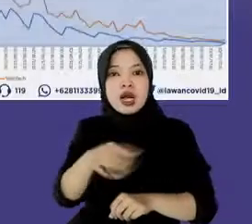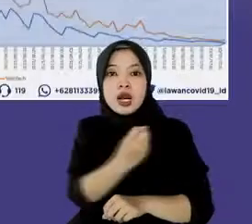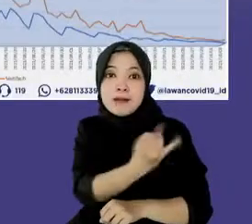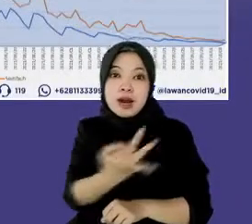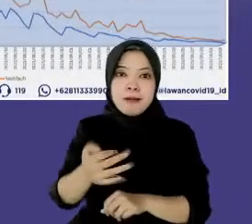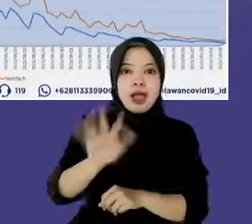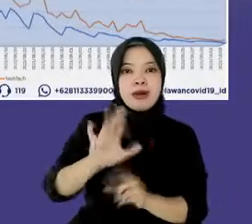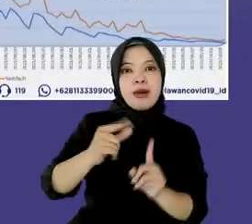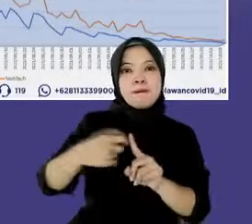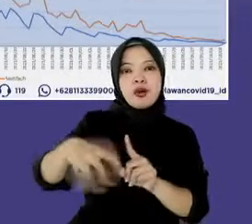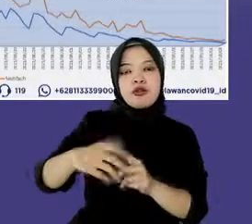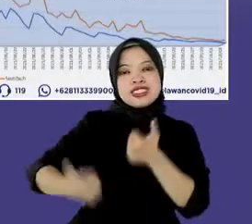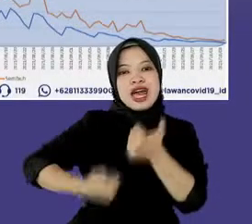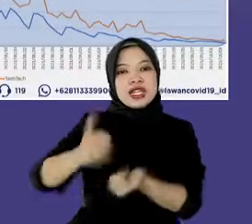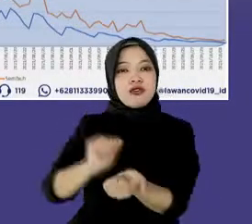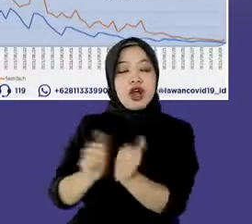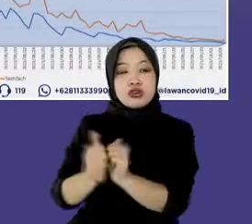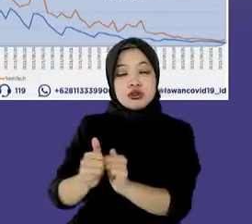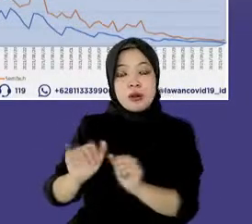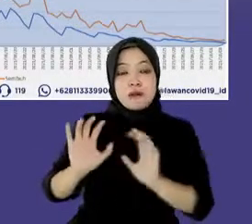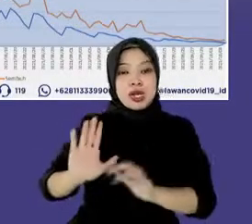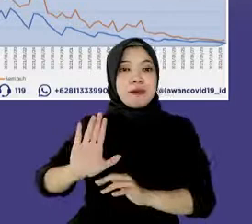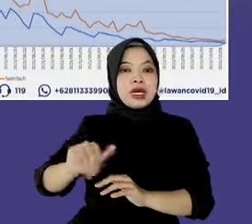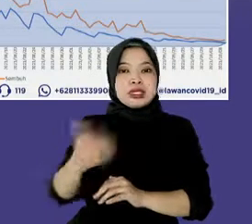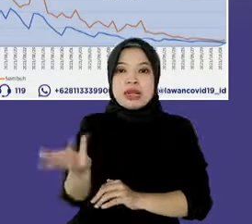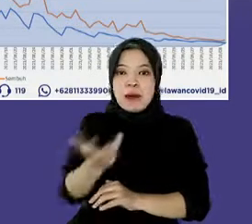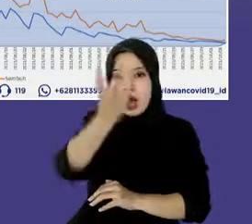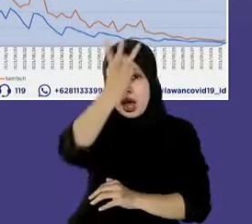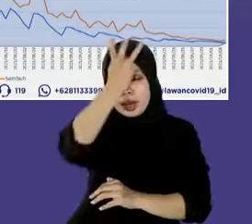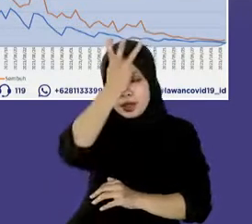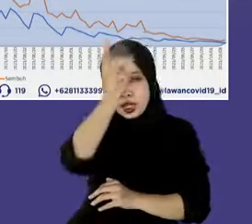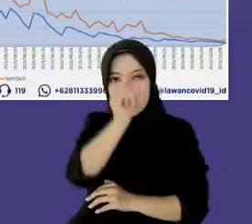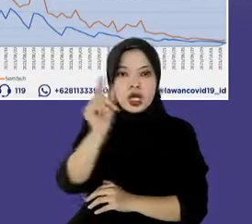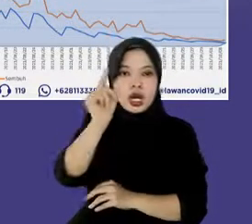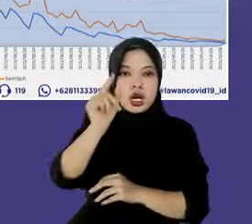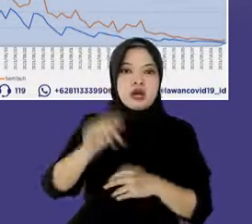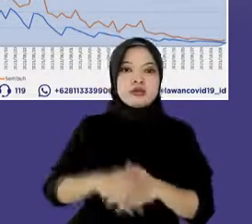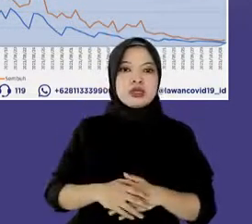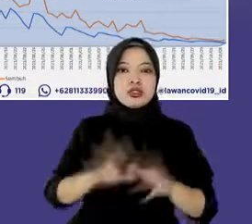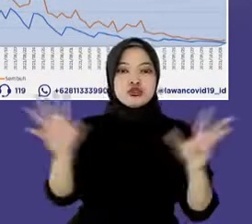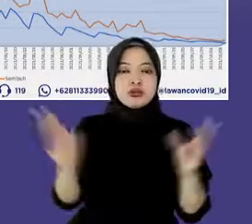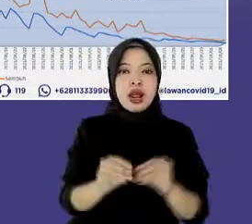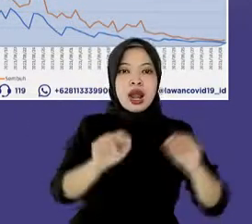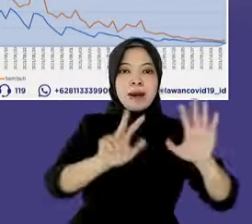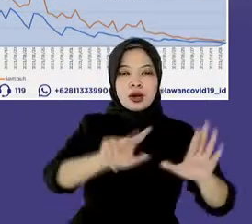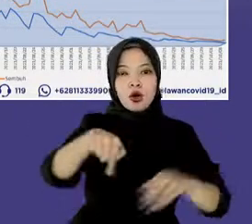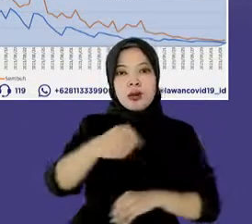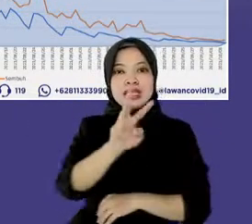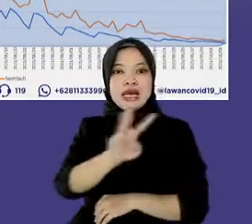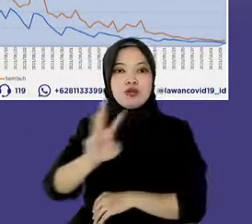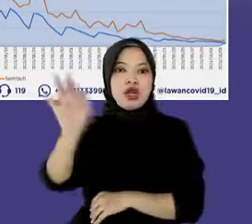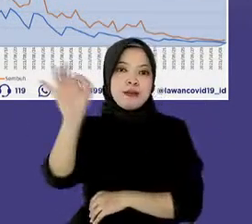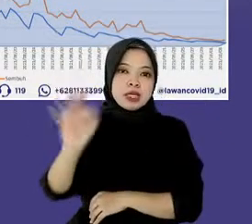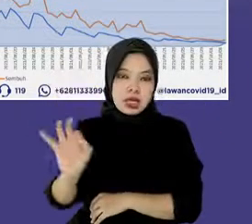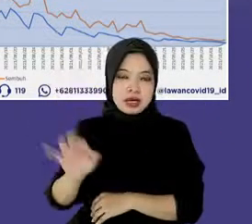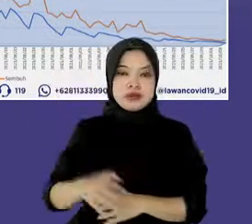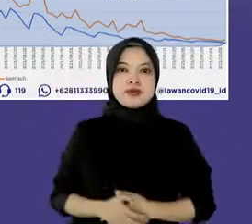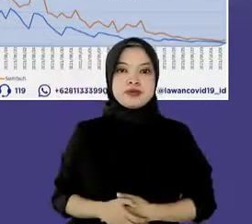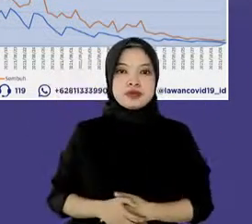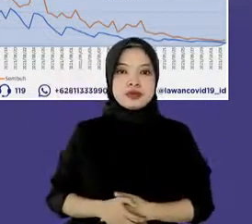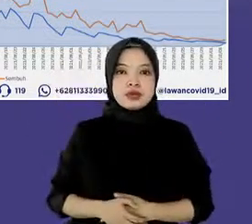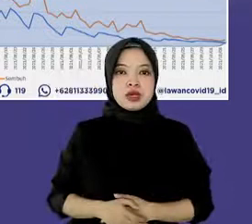provinsi dengan kasus aktif yang masih tinggi yaitu Kalimantan Utara 8,3 puluh tiga persen